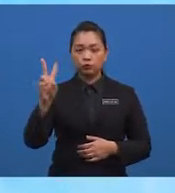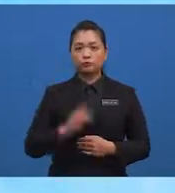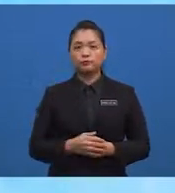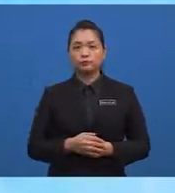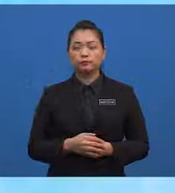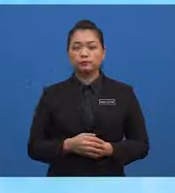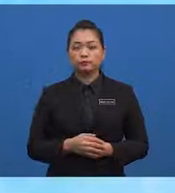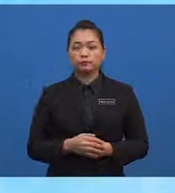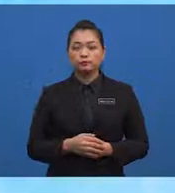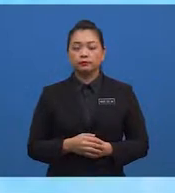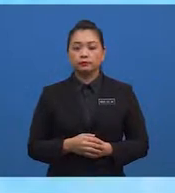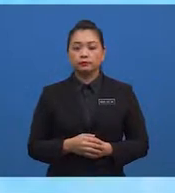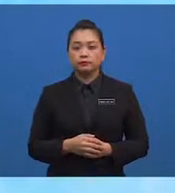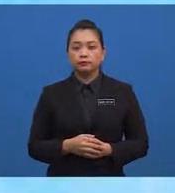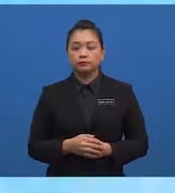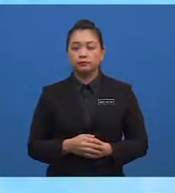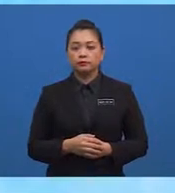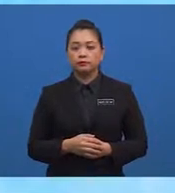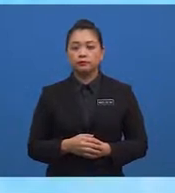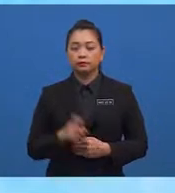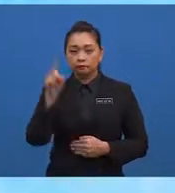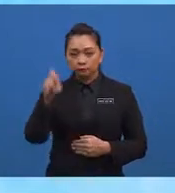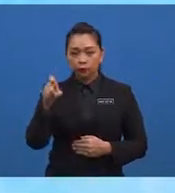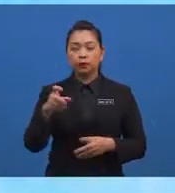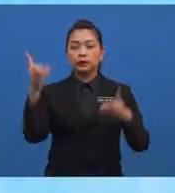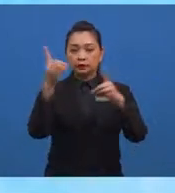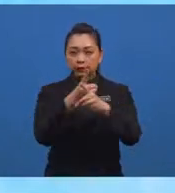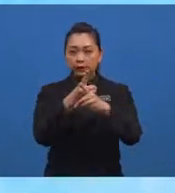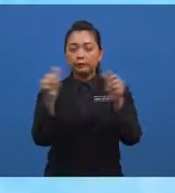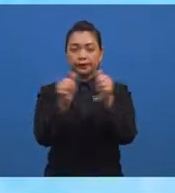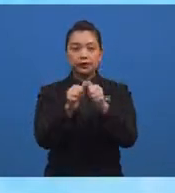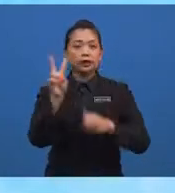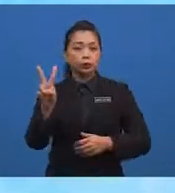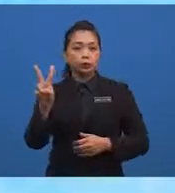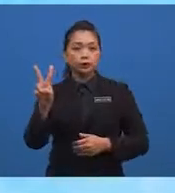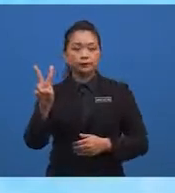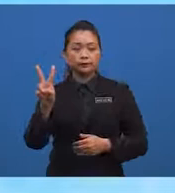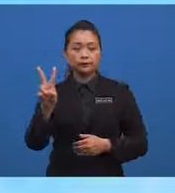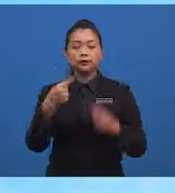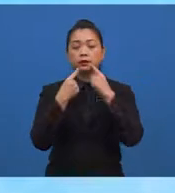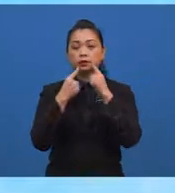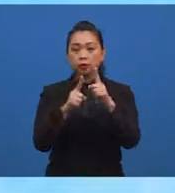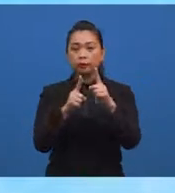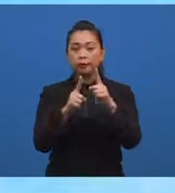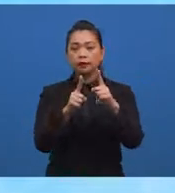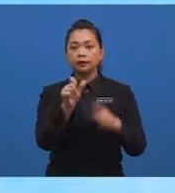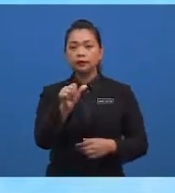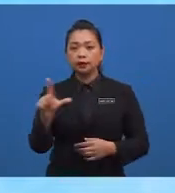48 cm persegi ini perlu didarabkan dengan 2. Jawapannya